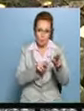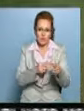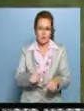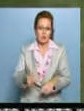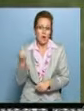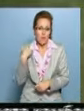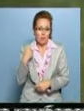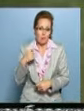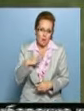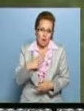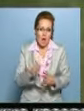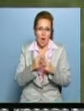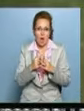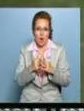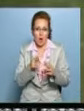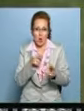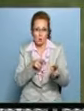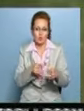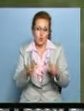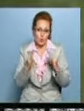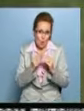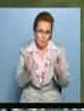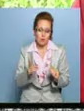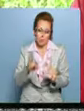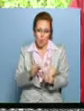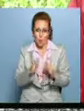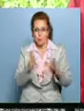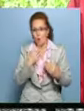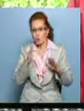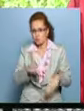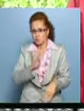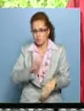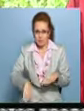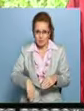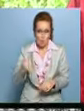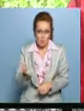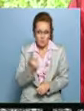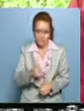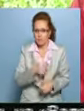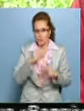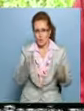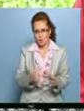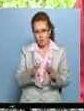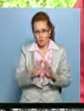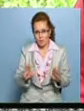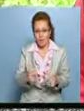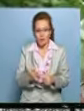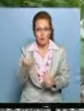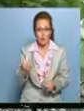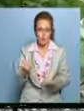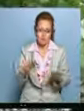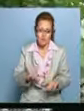другие постройки но после революции усадьба осталась без хозяина и до наших дней не сохранилась рассказать историю уникального места